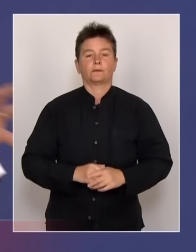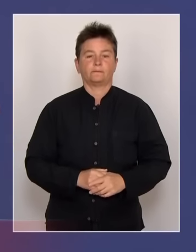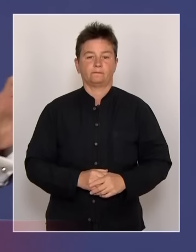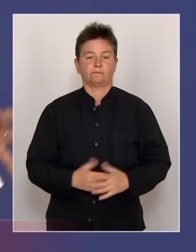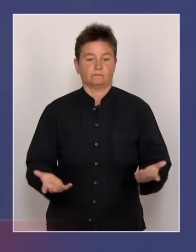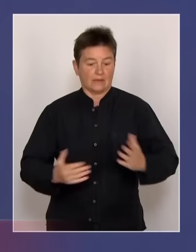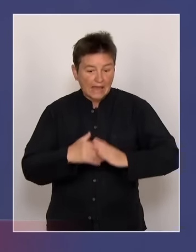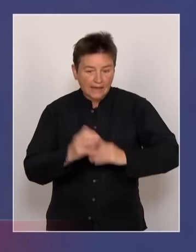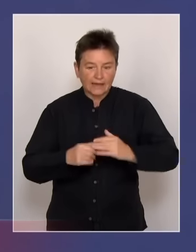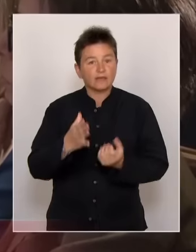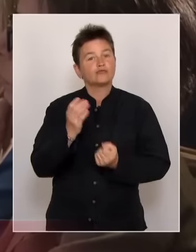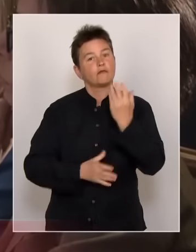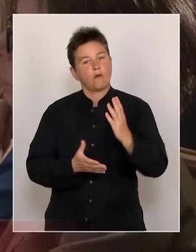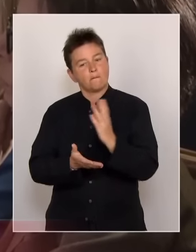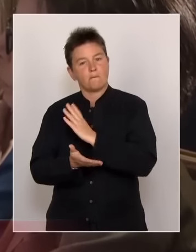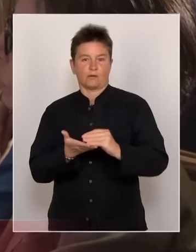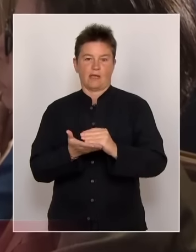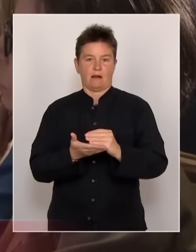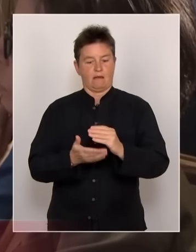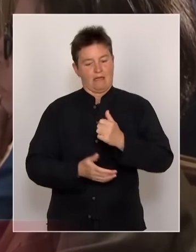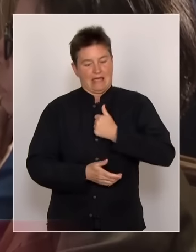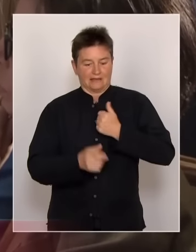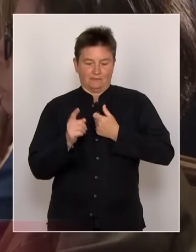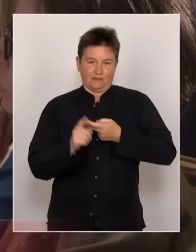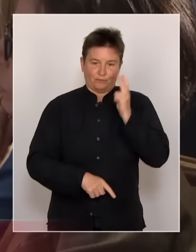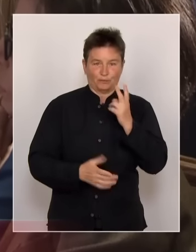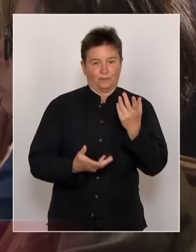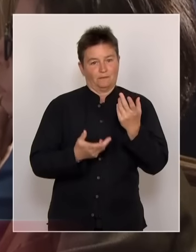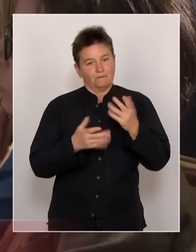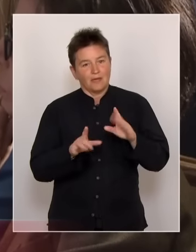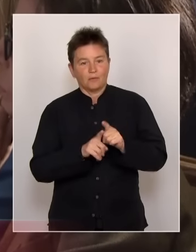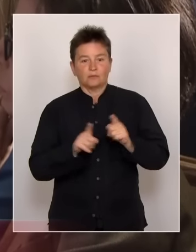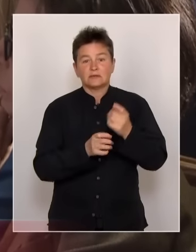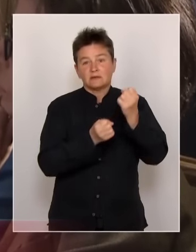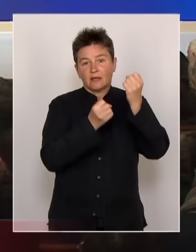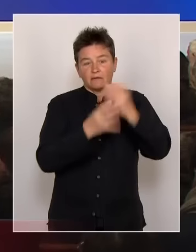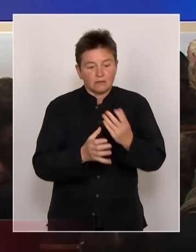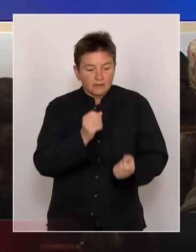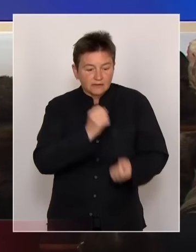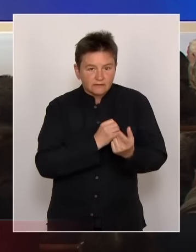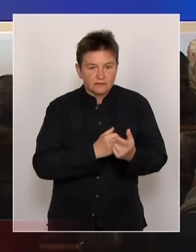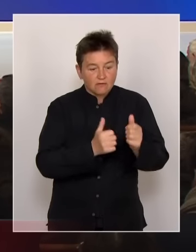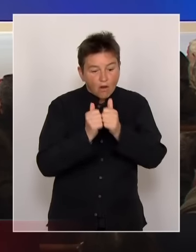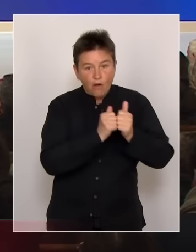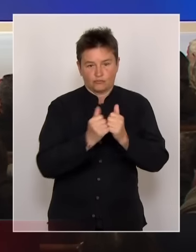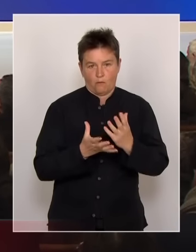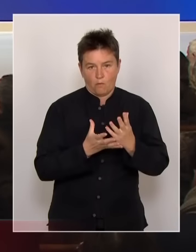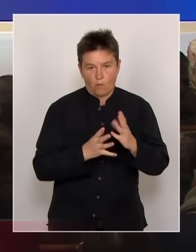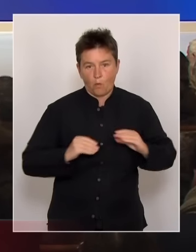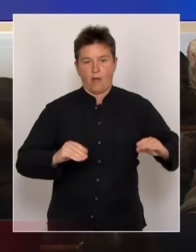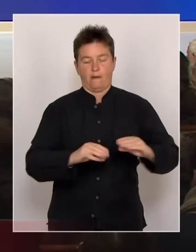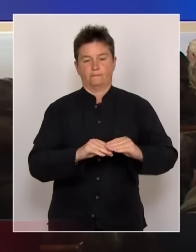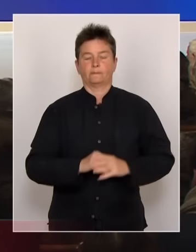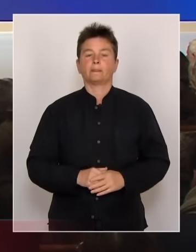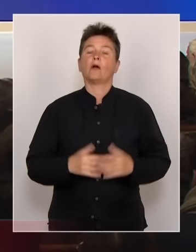Bâtir un nouveau paradigme, plus d'intimité et des initiatives concrètes ensemble. Alors pour cela, nous